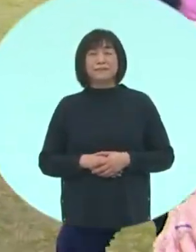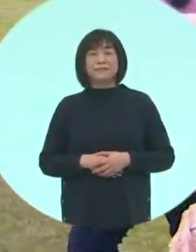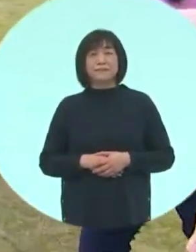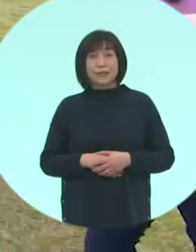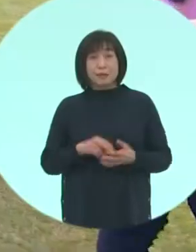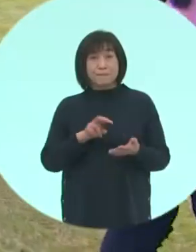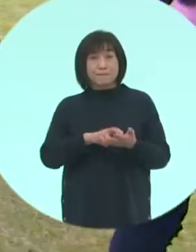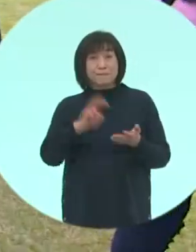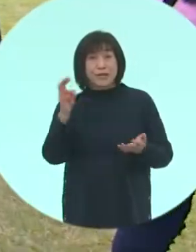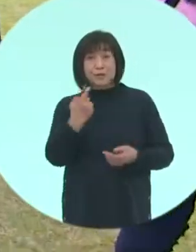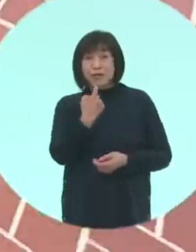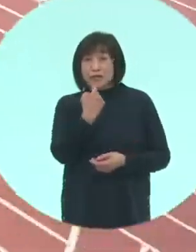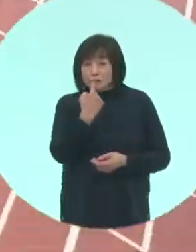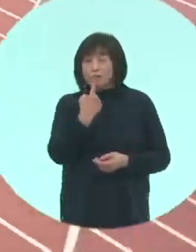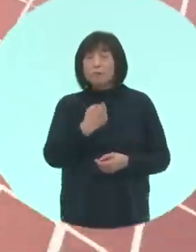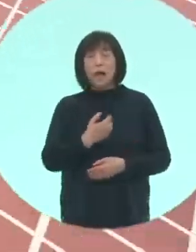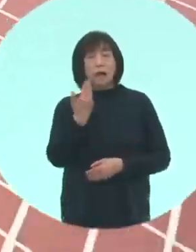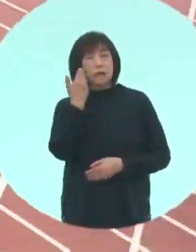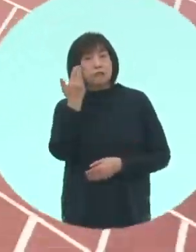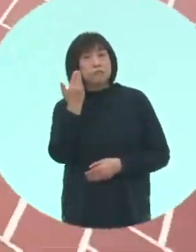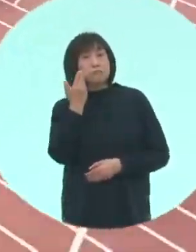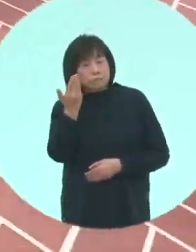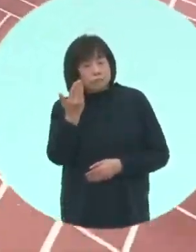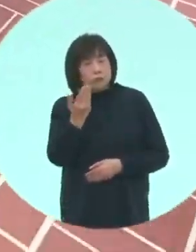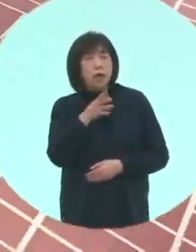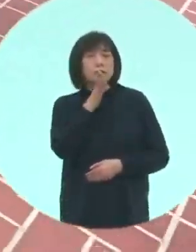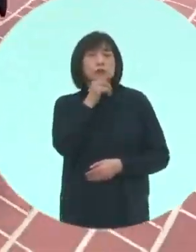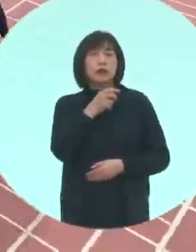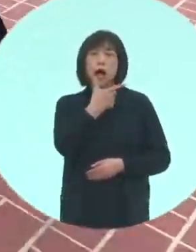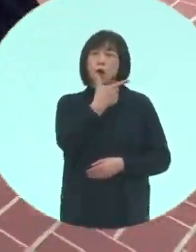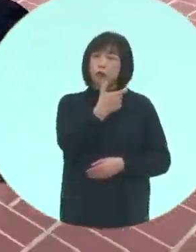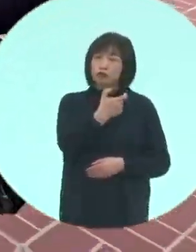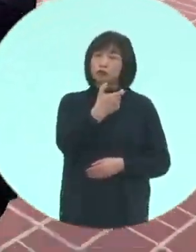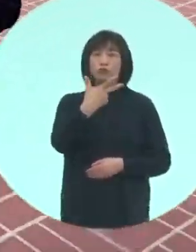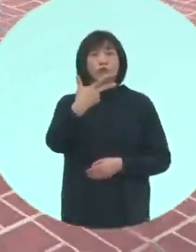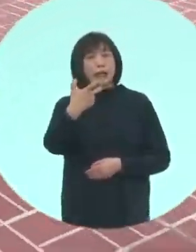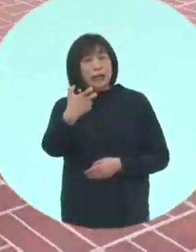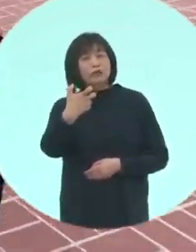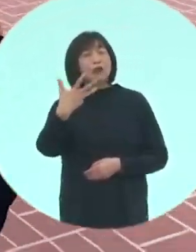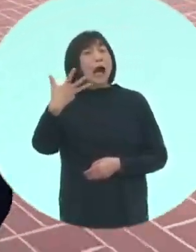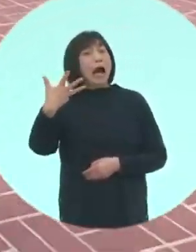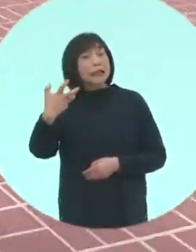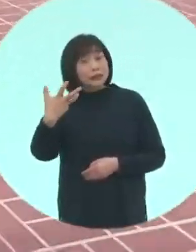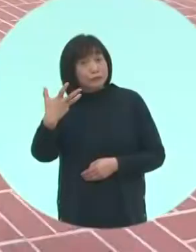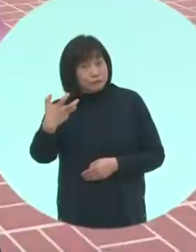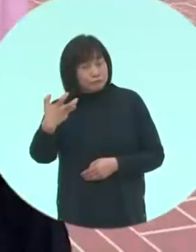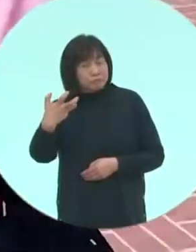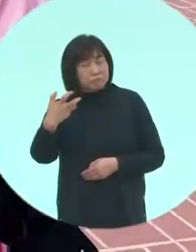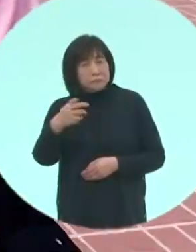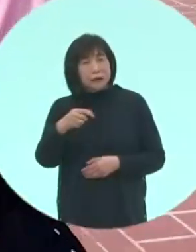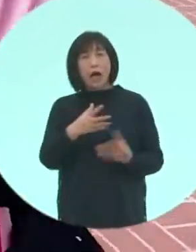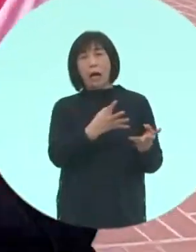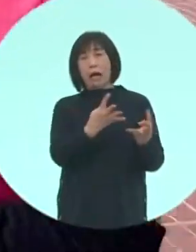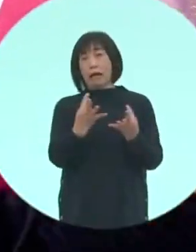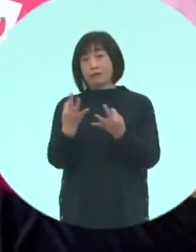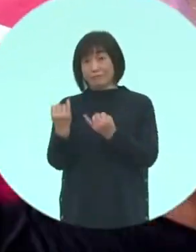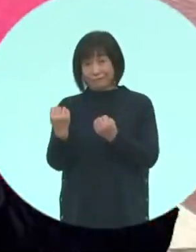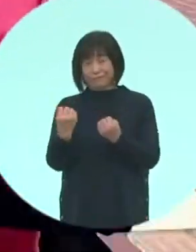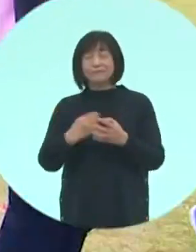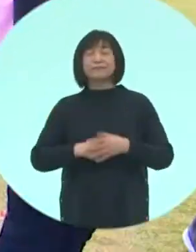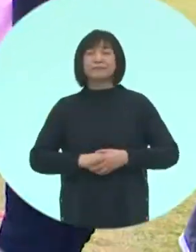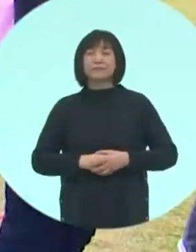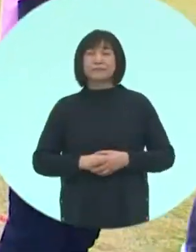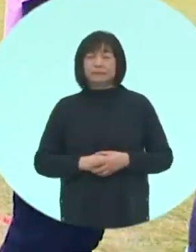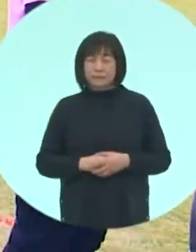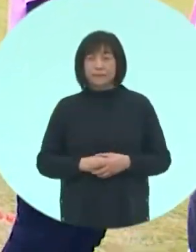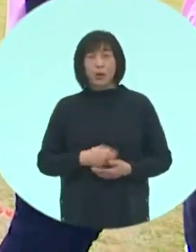ー、びっくりしました。なんかお話伺ってたら60代70代80代近い方とかが多いそうなんですけど、